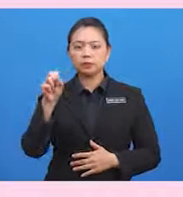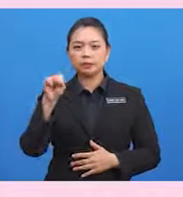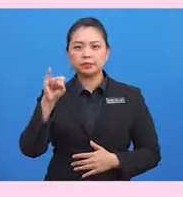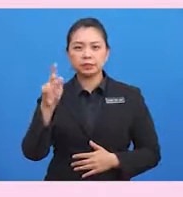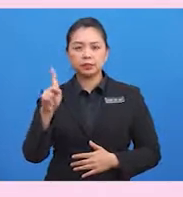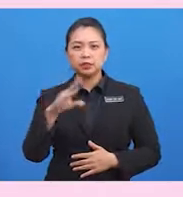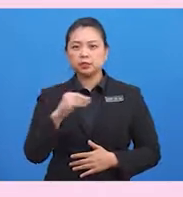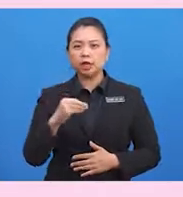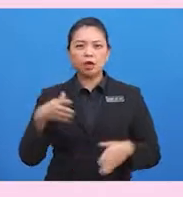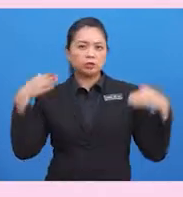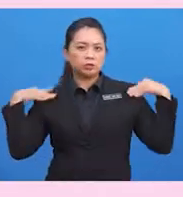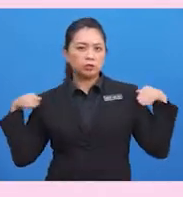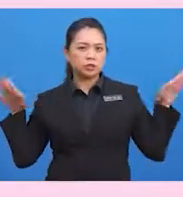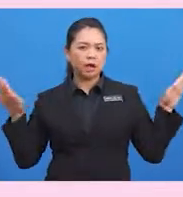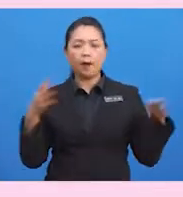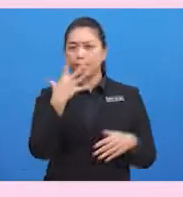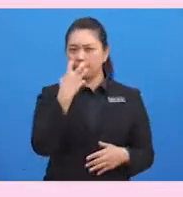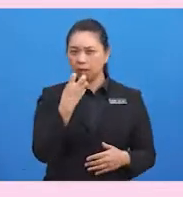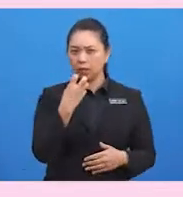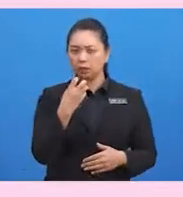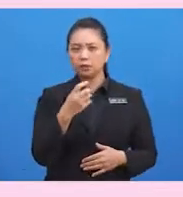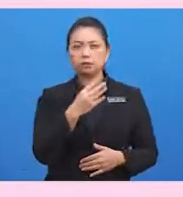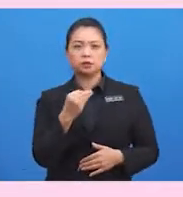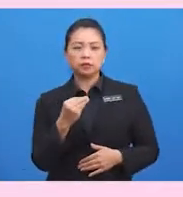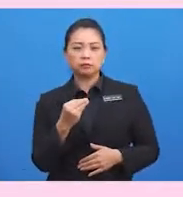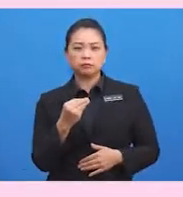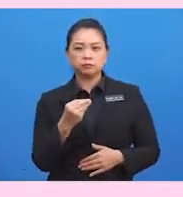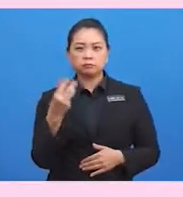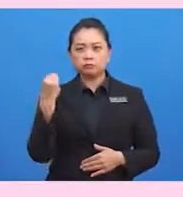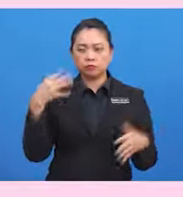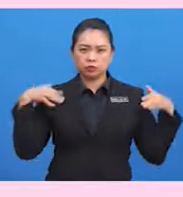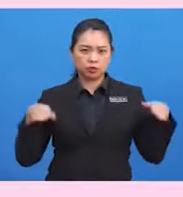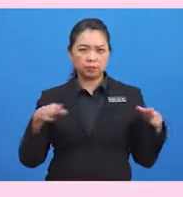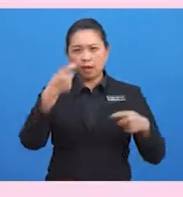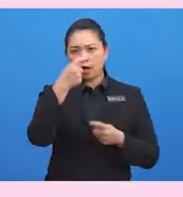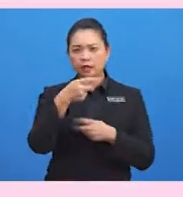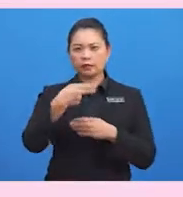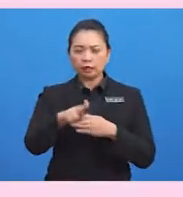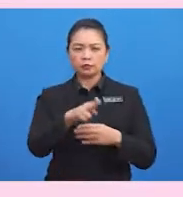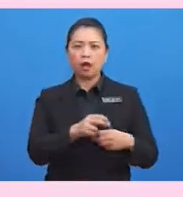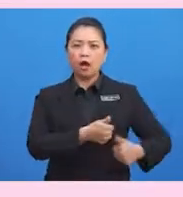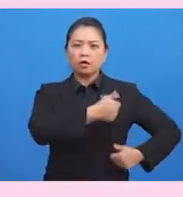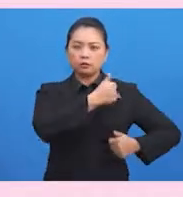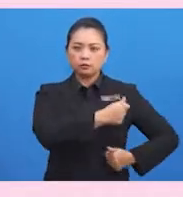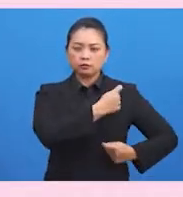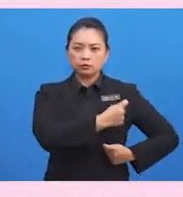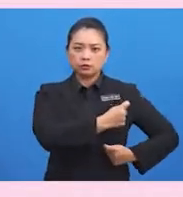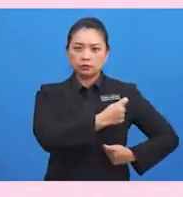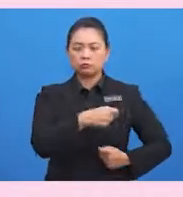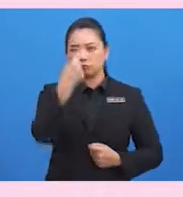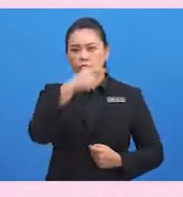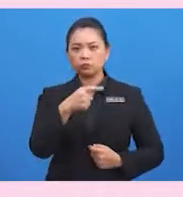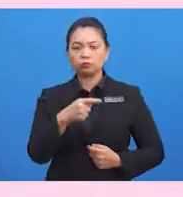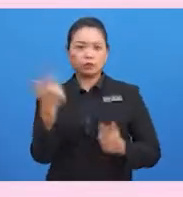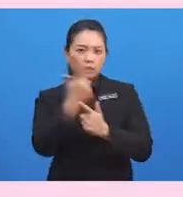baru mereka menghantarkan jeruk untuk memburu Parameswara Parameswara telah melarikan diri kemua sebelum